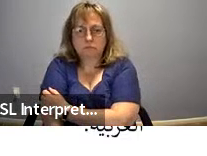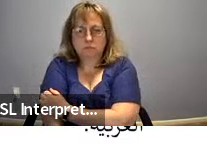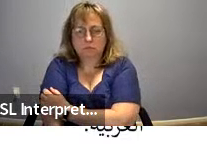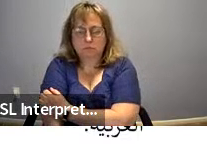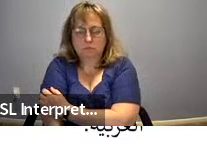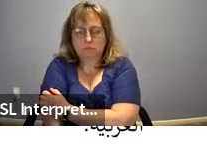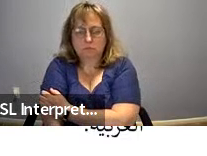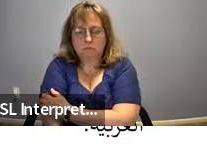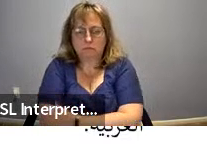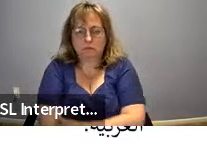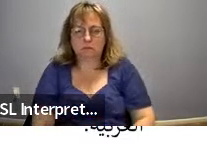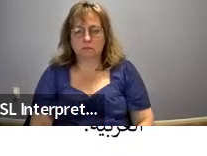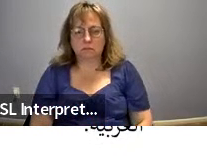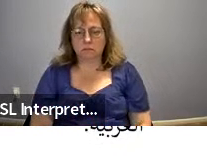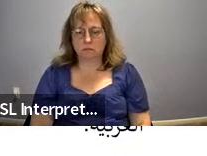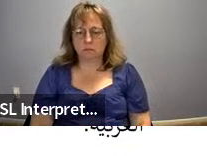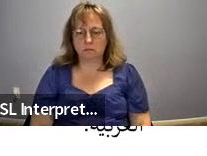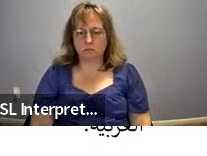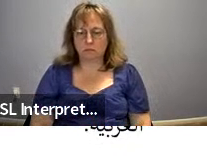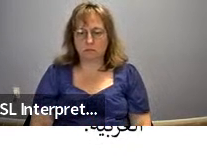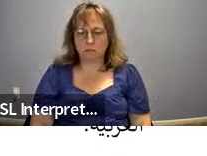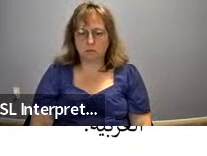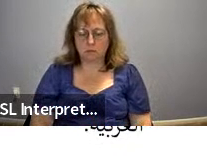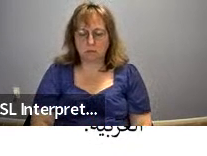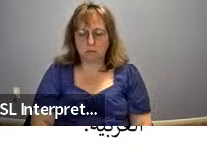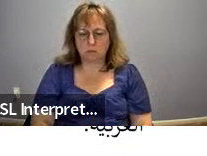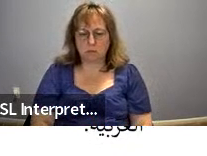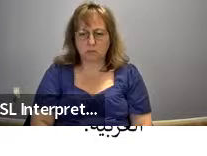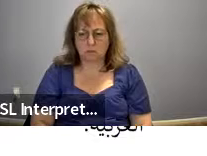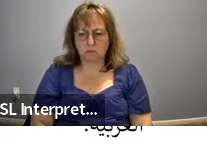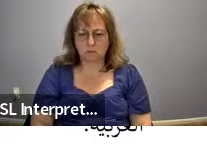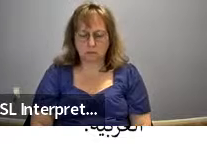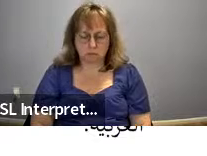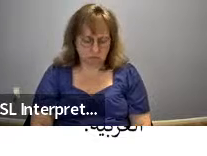አገልግሎት አለ። ከስር የምትመለከቱትን